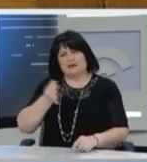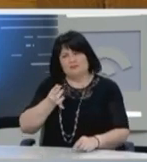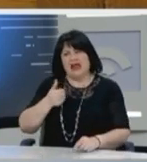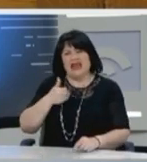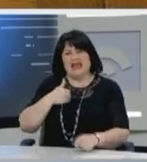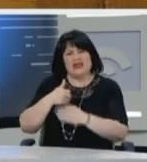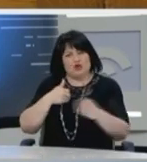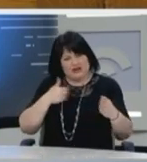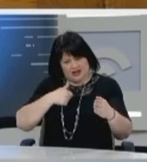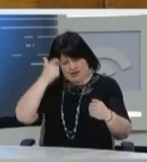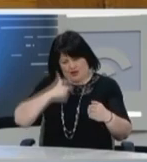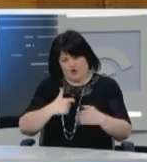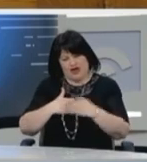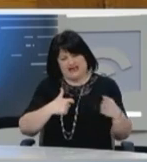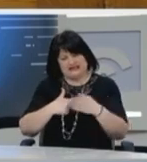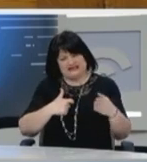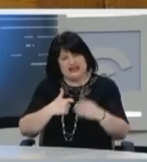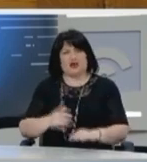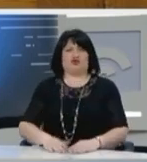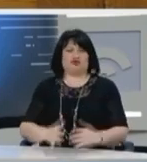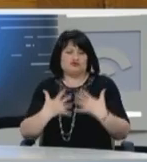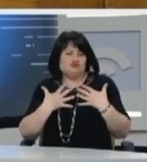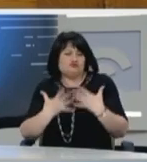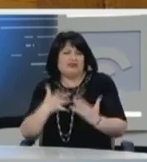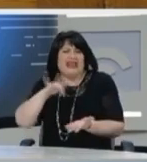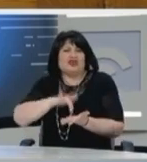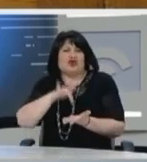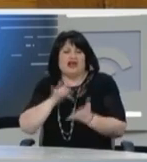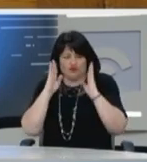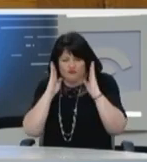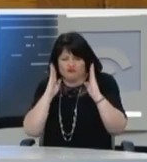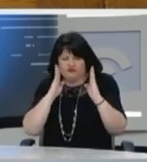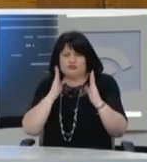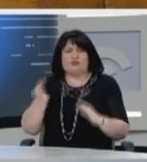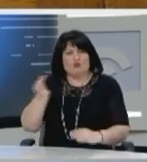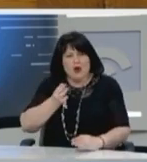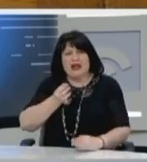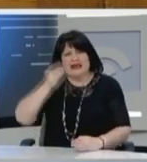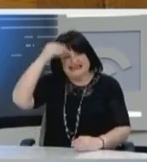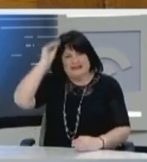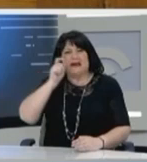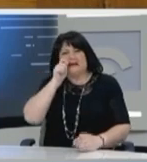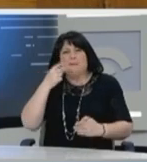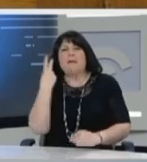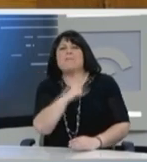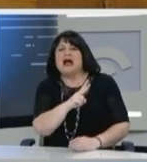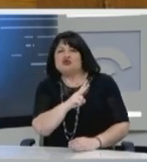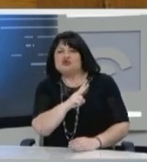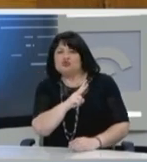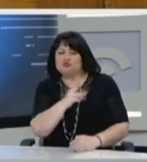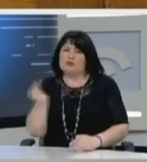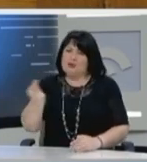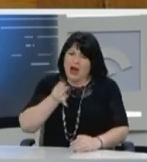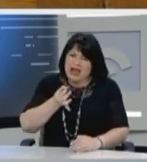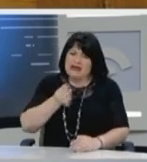έλεγε αριστερό. Επειδή ήμουν πάντα φλογερά κεντρός και πάντα έτσι υπέρ της απλής αναλογικής και